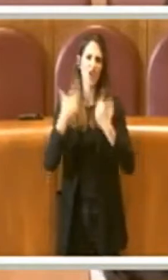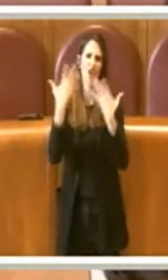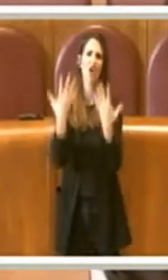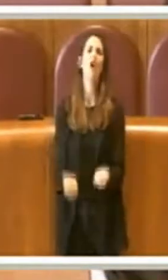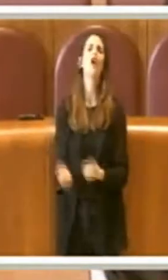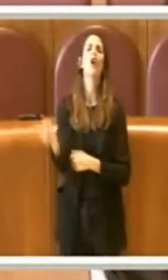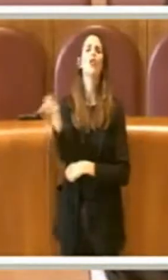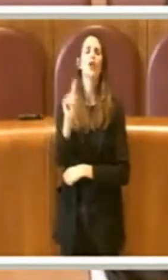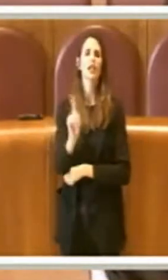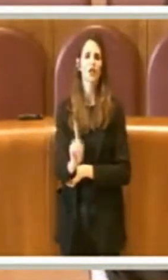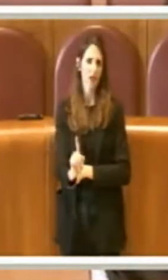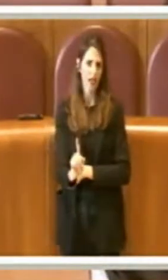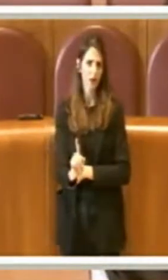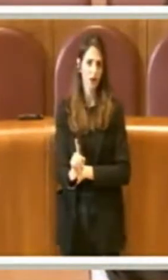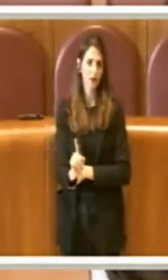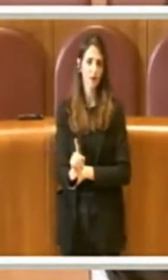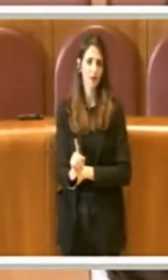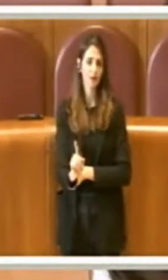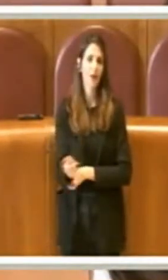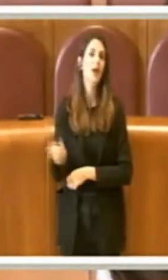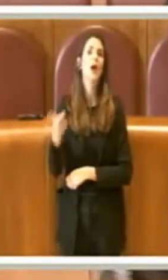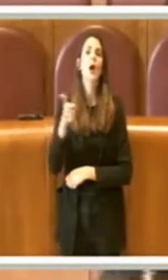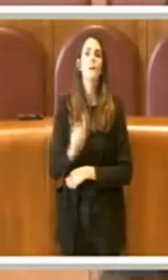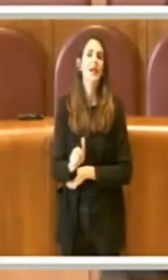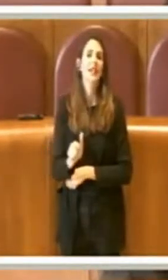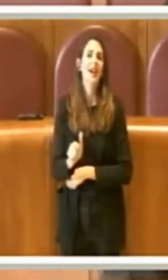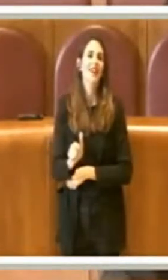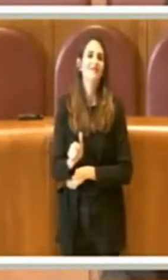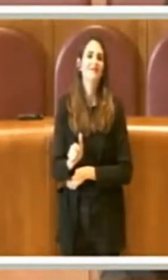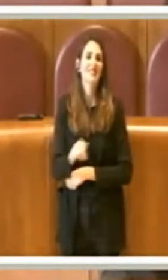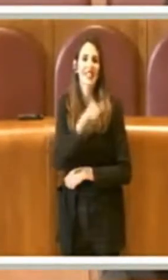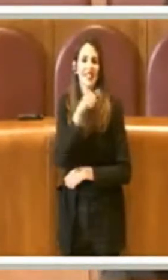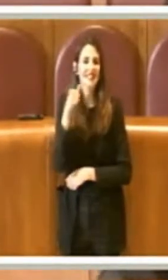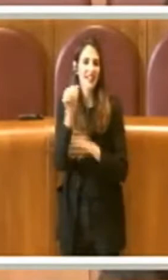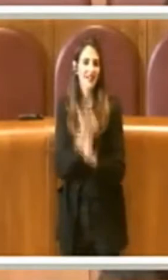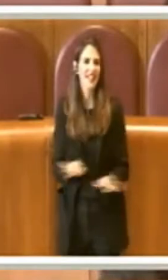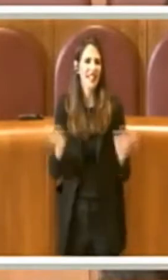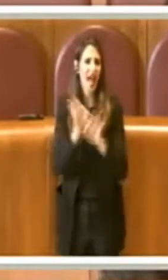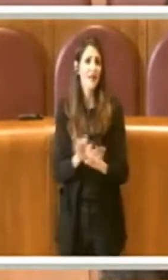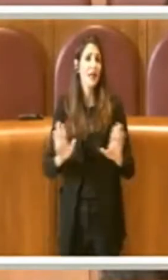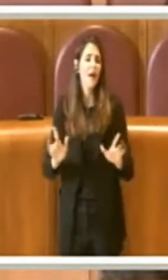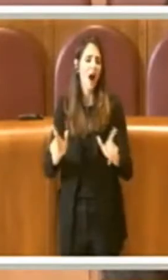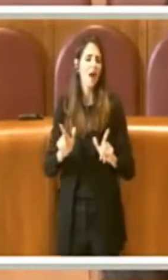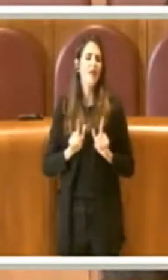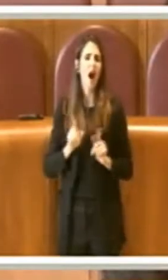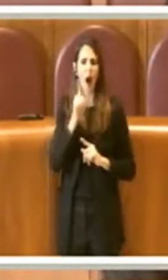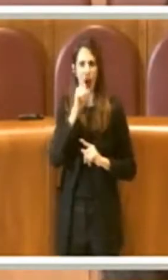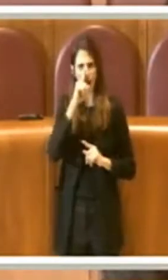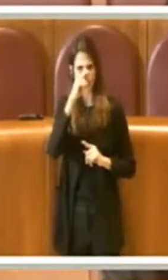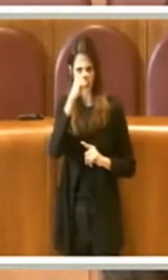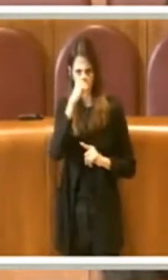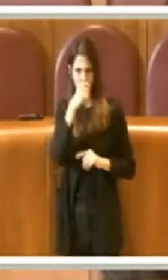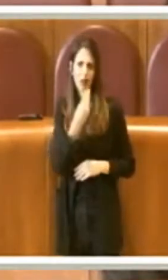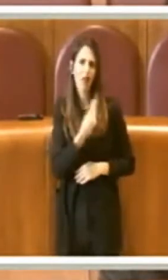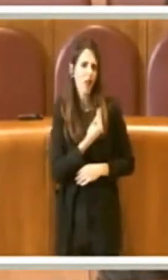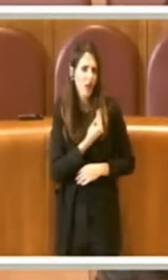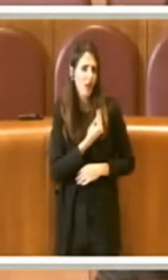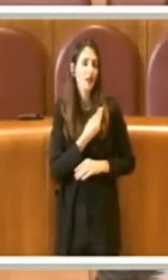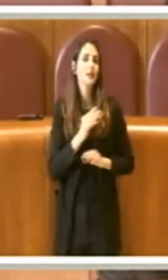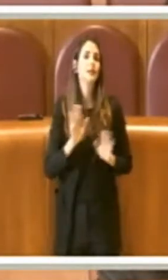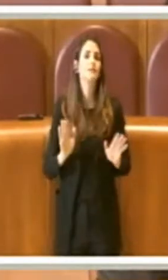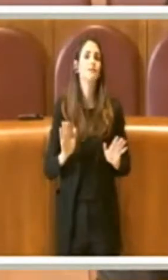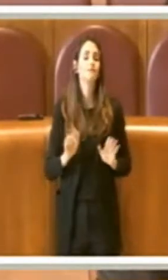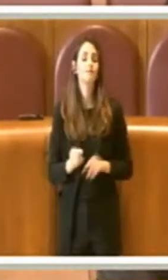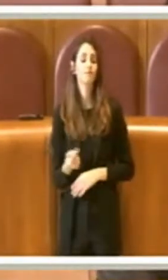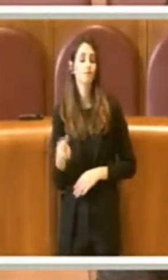che si svolgono, diciamo, nella loro trattazione mi incuriosiscono almeno. Allora, da una